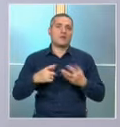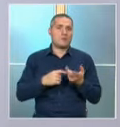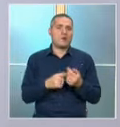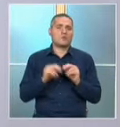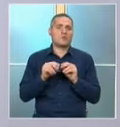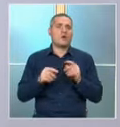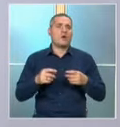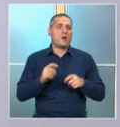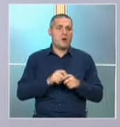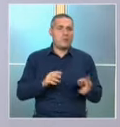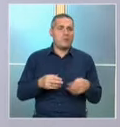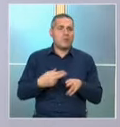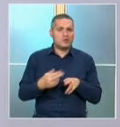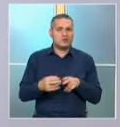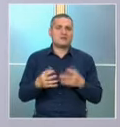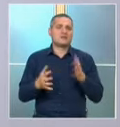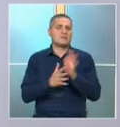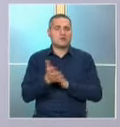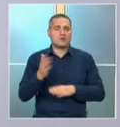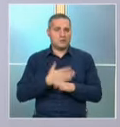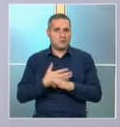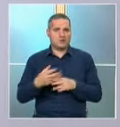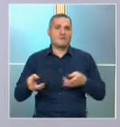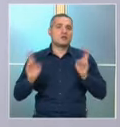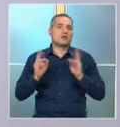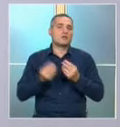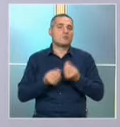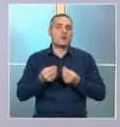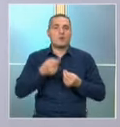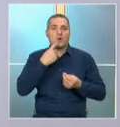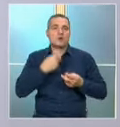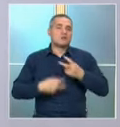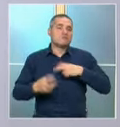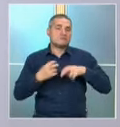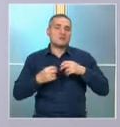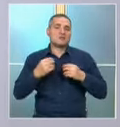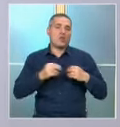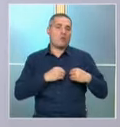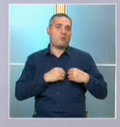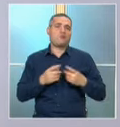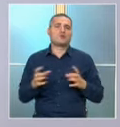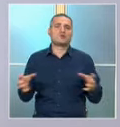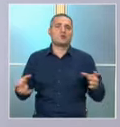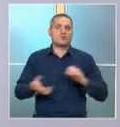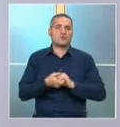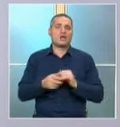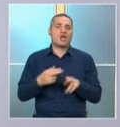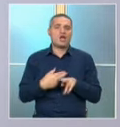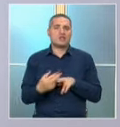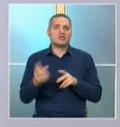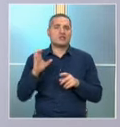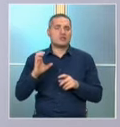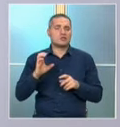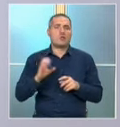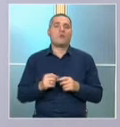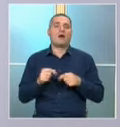кампании за почистване, замърсяването продължава, а решение на проблема от години търсят доброволци от сдружение Чиста струма.